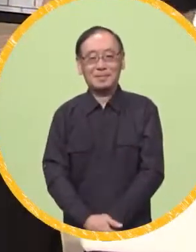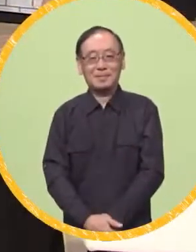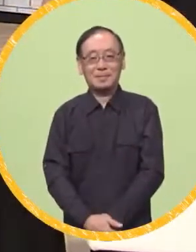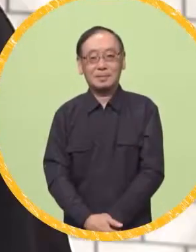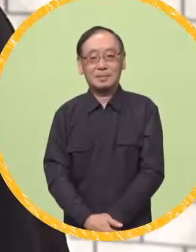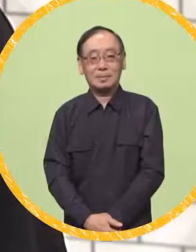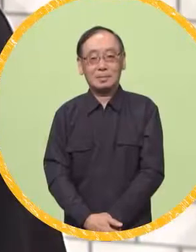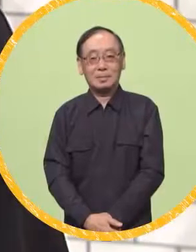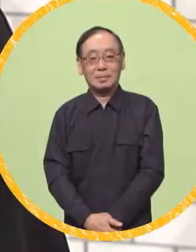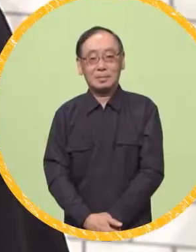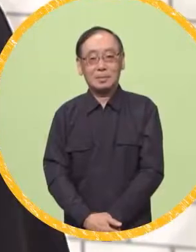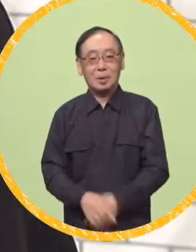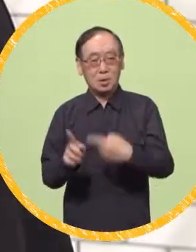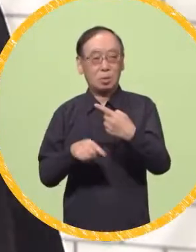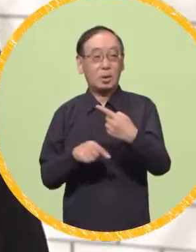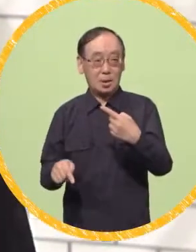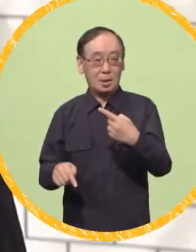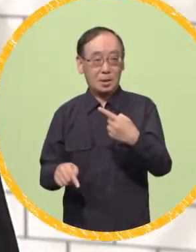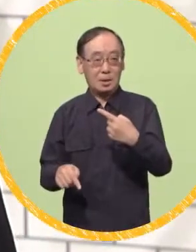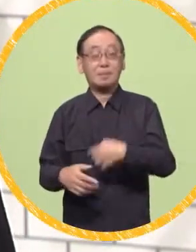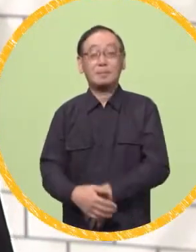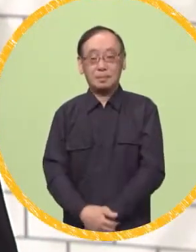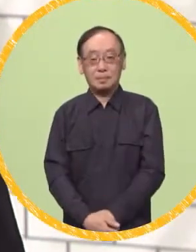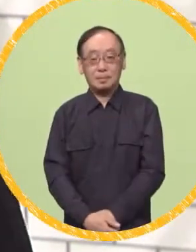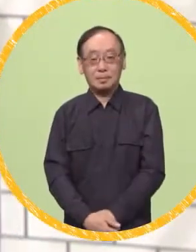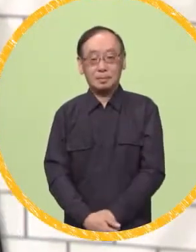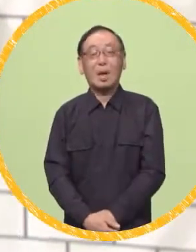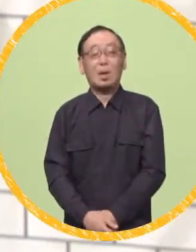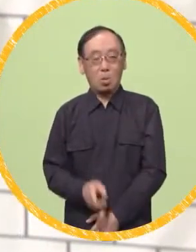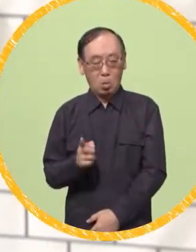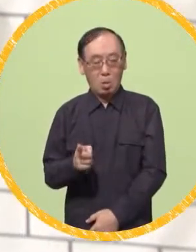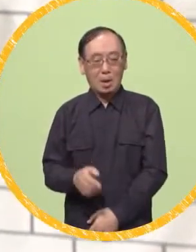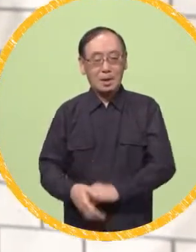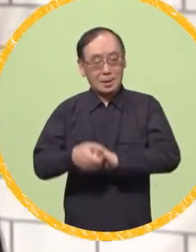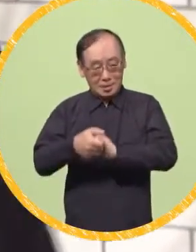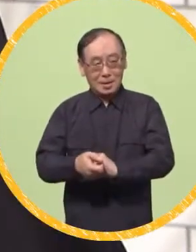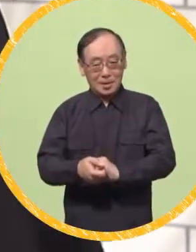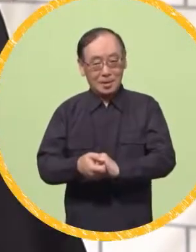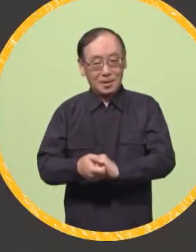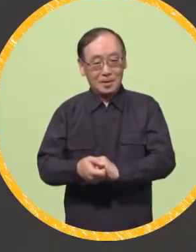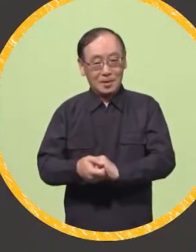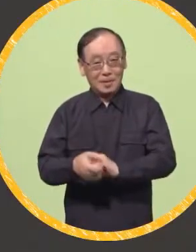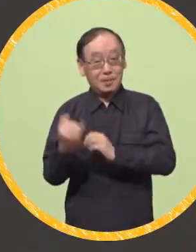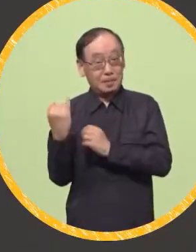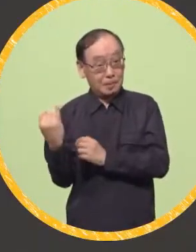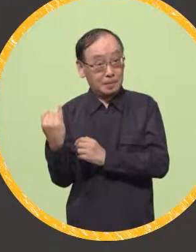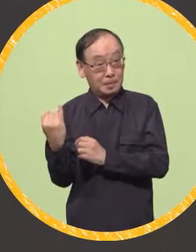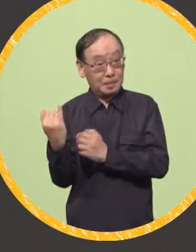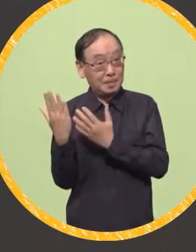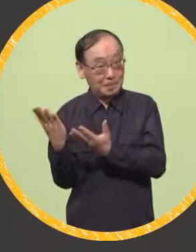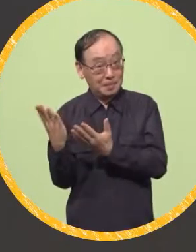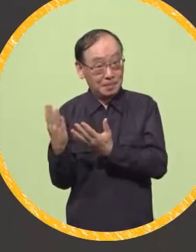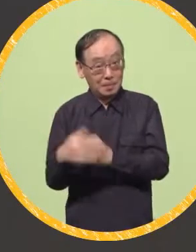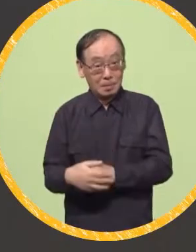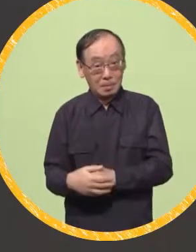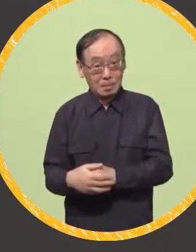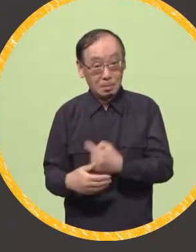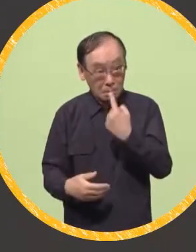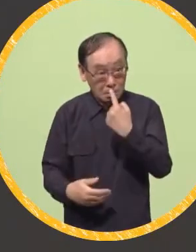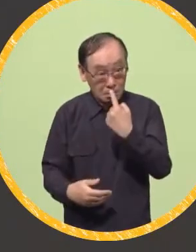ひとりー一人でてるよじゃあもうここは是非私を家